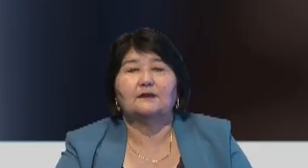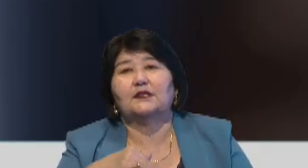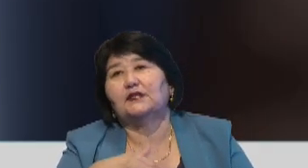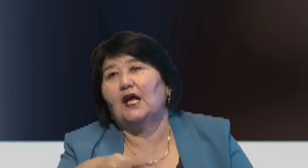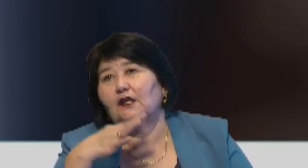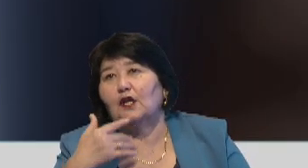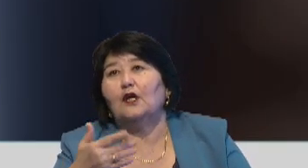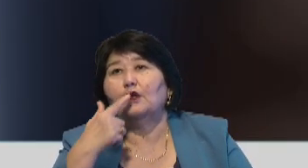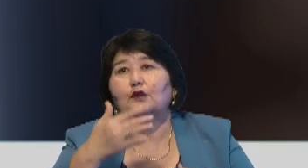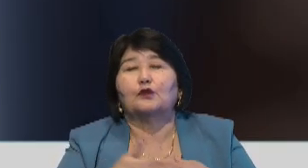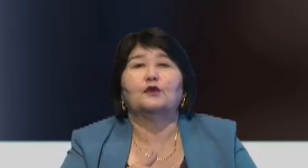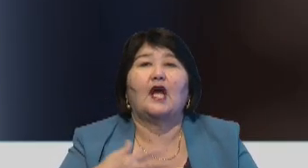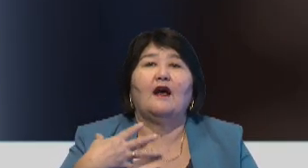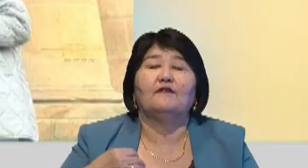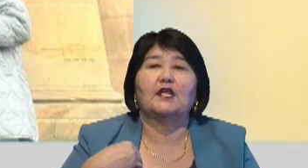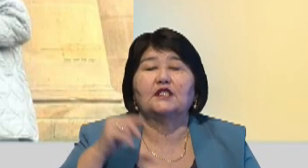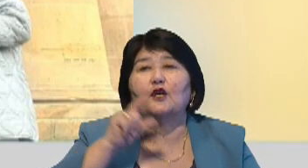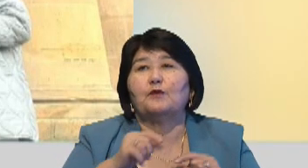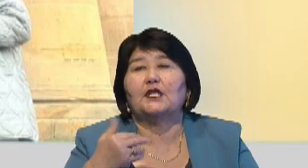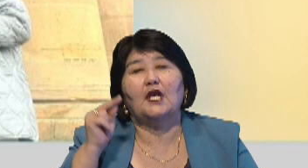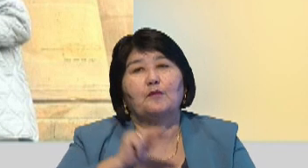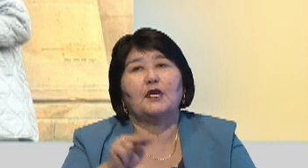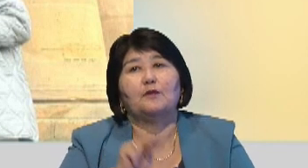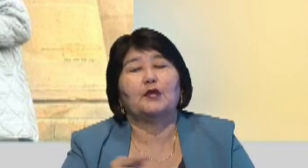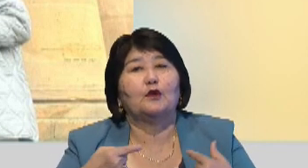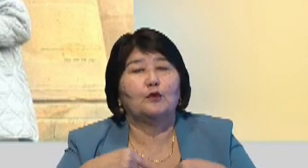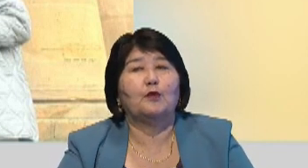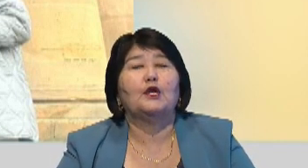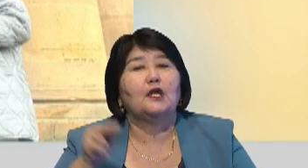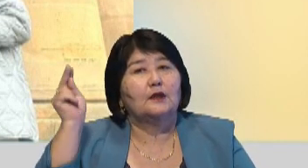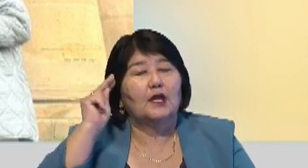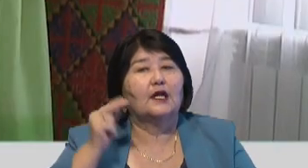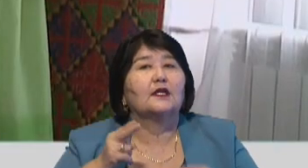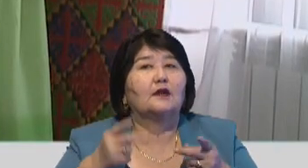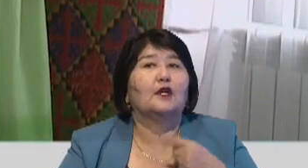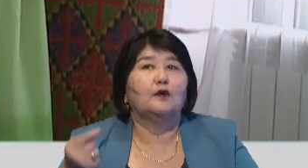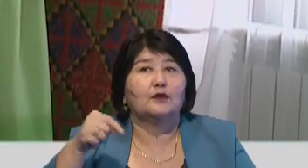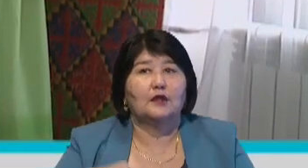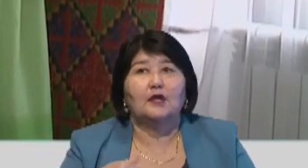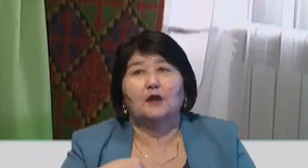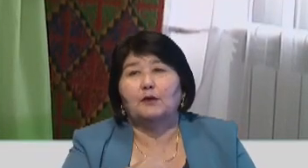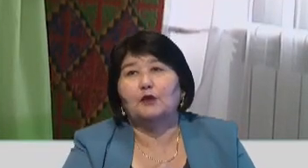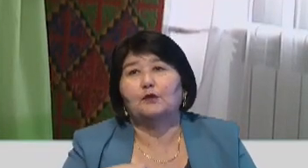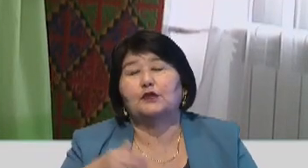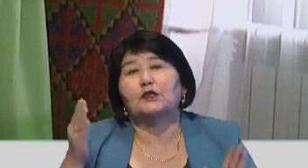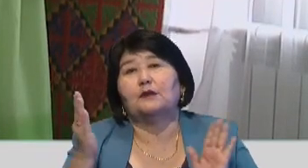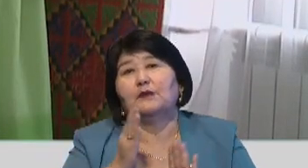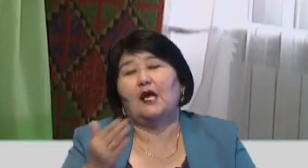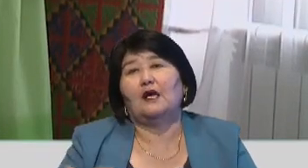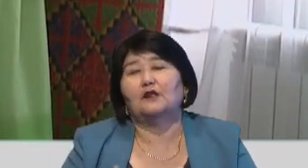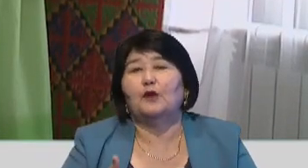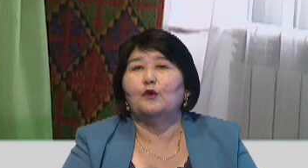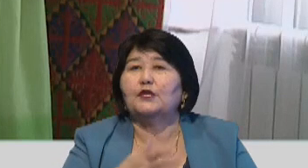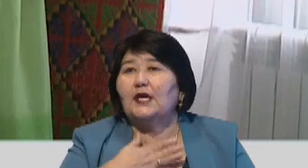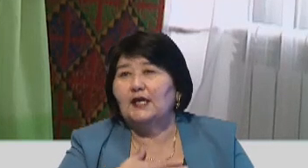тағы бар. Жуырда ғана Францияда мектепке дейінгі білім беру бойынша тағылымдамадан да өтіп келді. Мен өз тағдырыма өте ризамын,